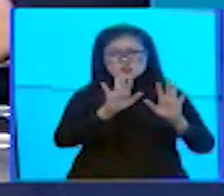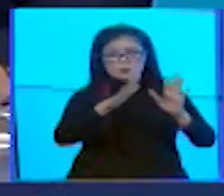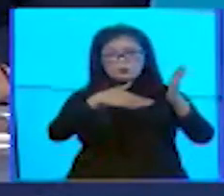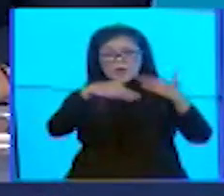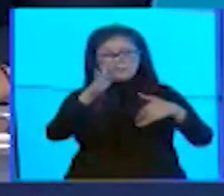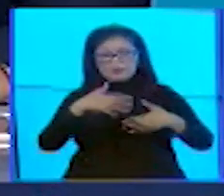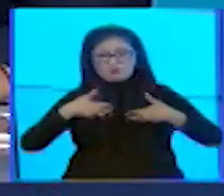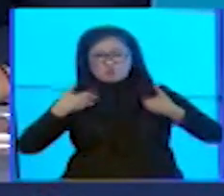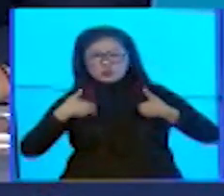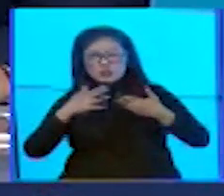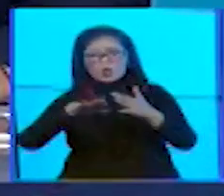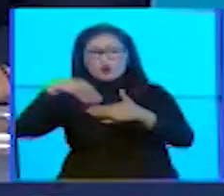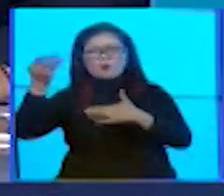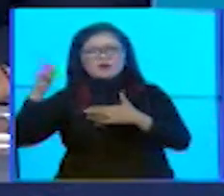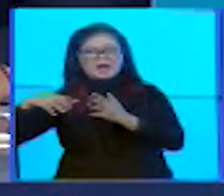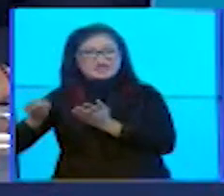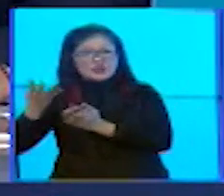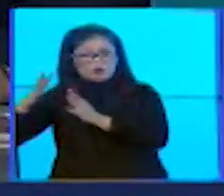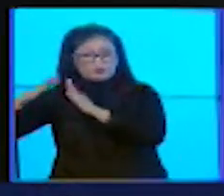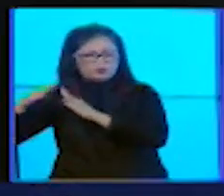habitat karena kelaparan.